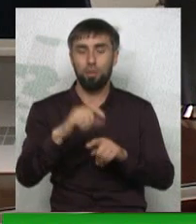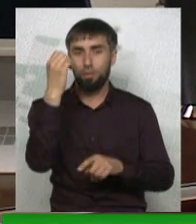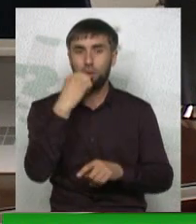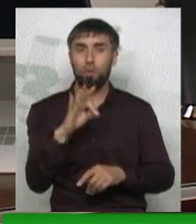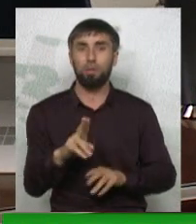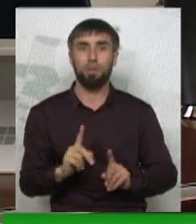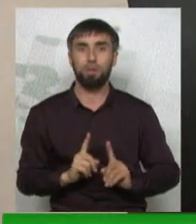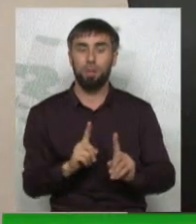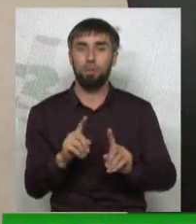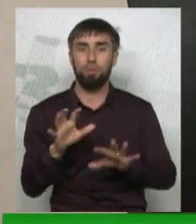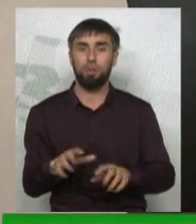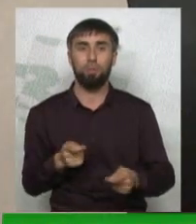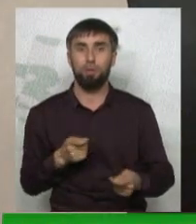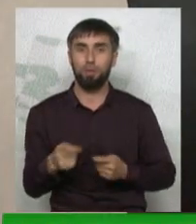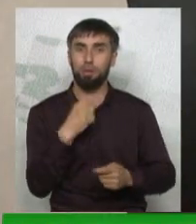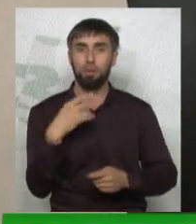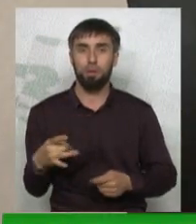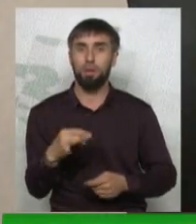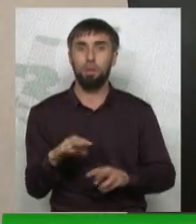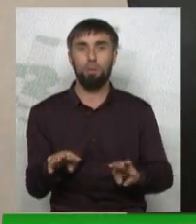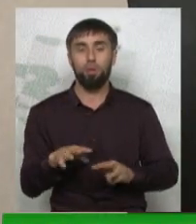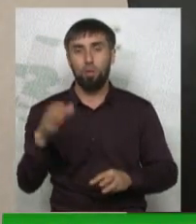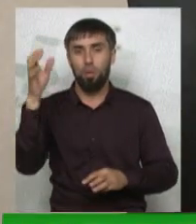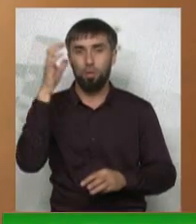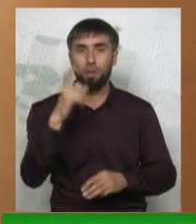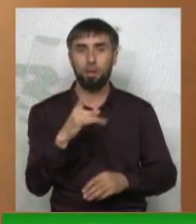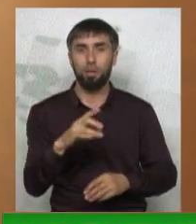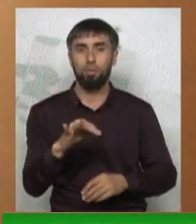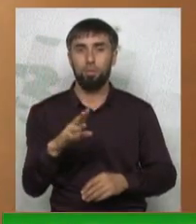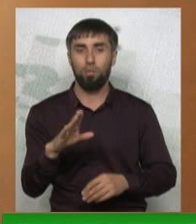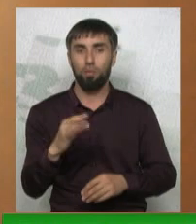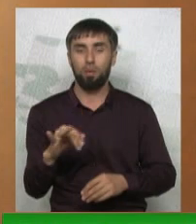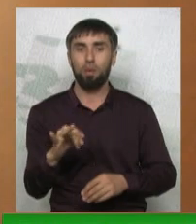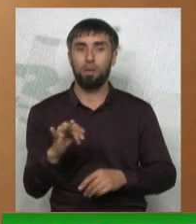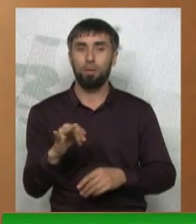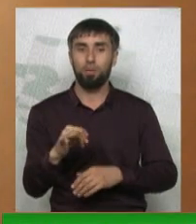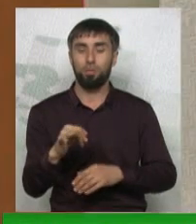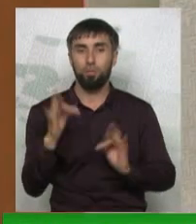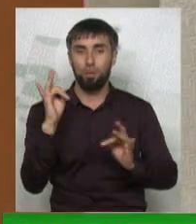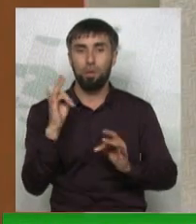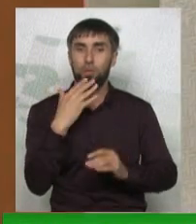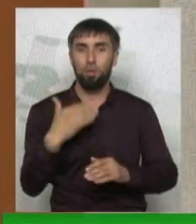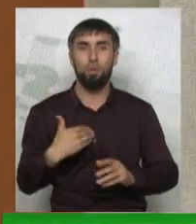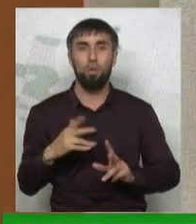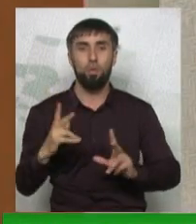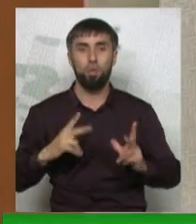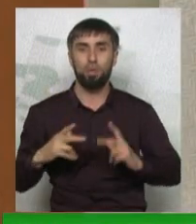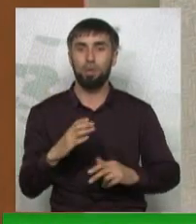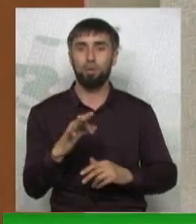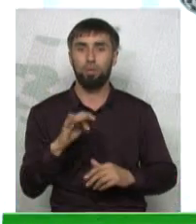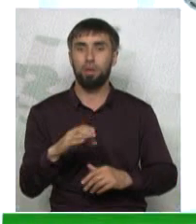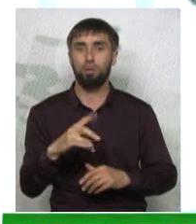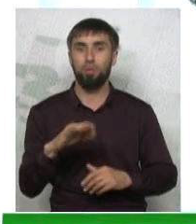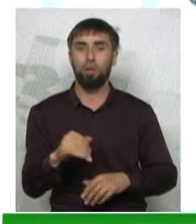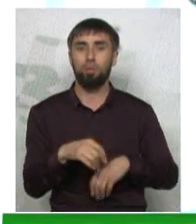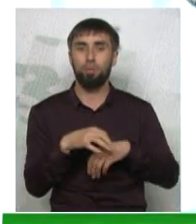от заместителя председателя правительства Ингушетии, министра образования Эсет Боковой, звучат в адрес любимого учителя. Именно Саудат Евлоева